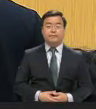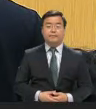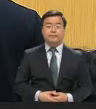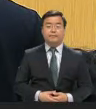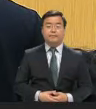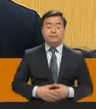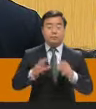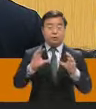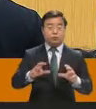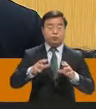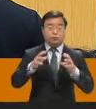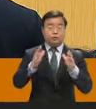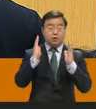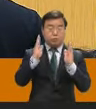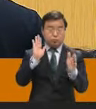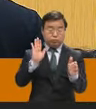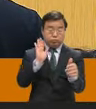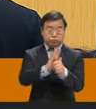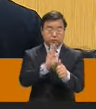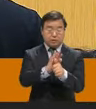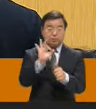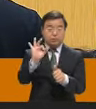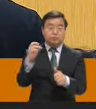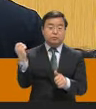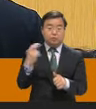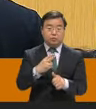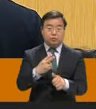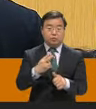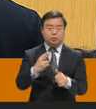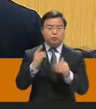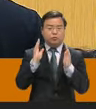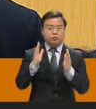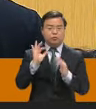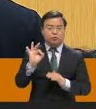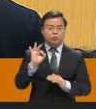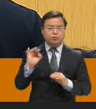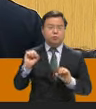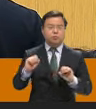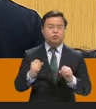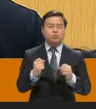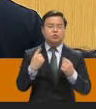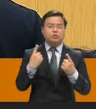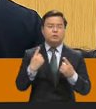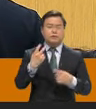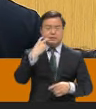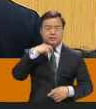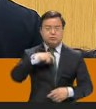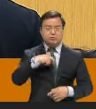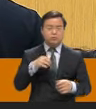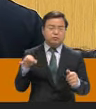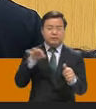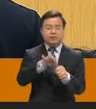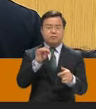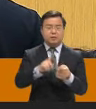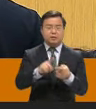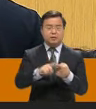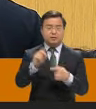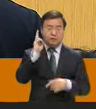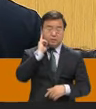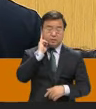국가 장학금과 학자금 대출의 중복 지급 문제가 심각한 수준인 것으로 감사원의 감사 결과